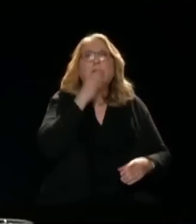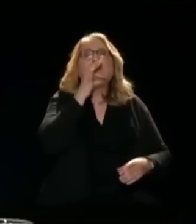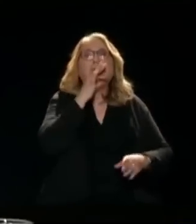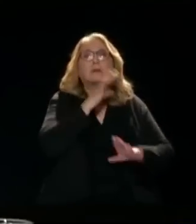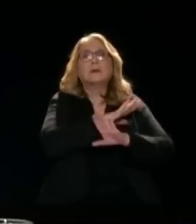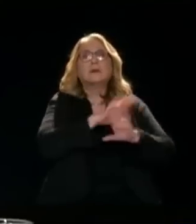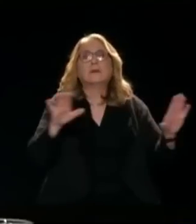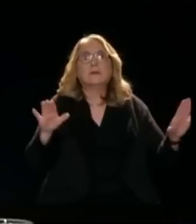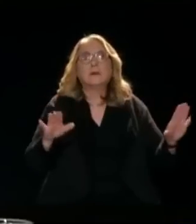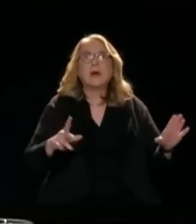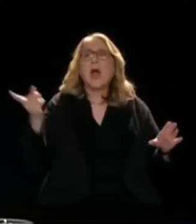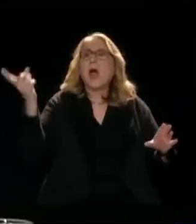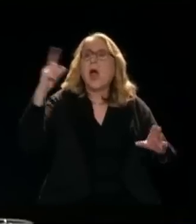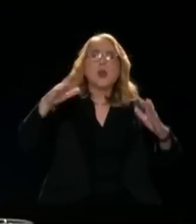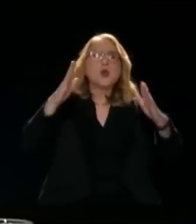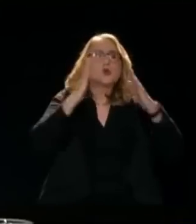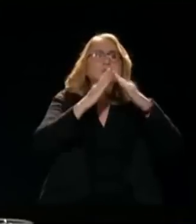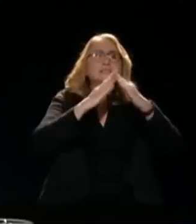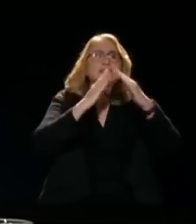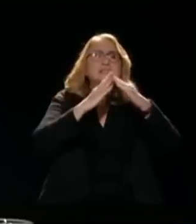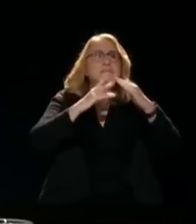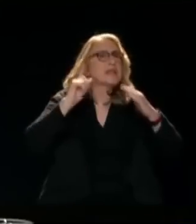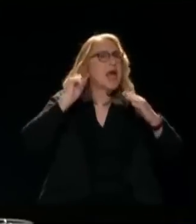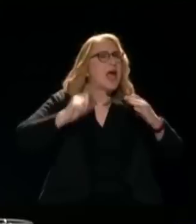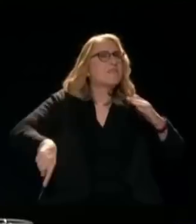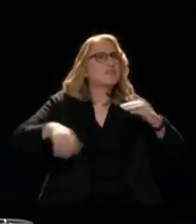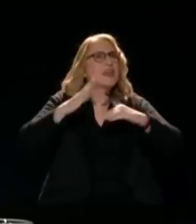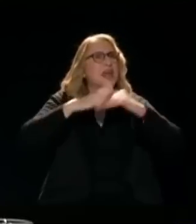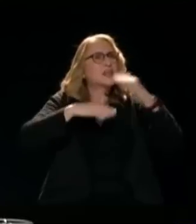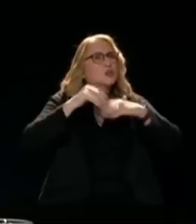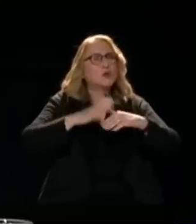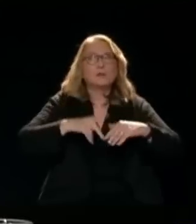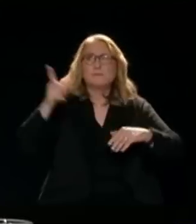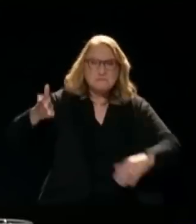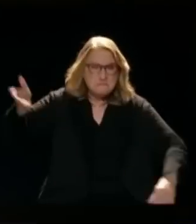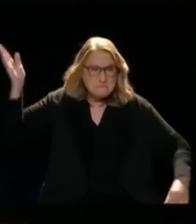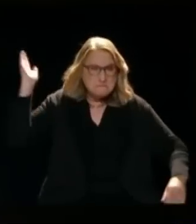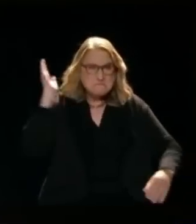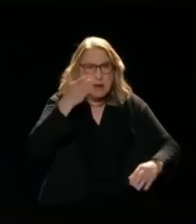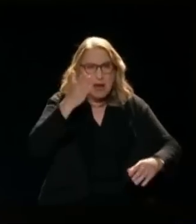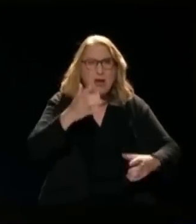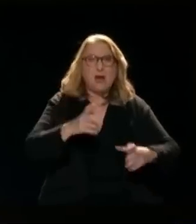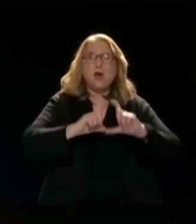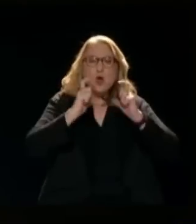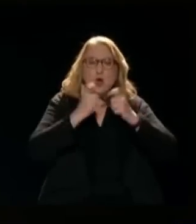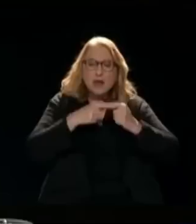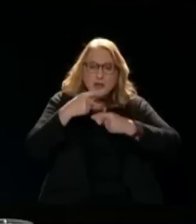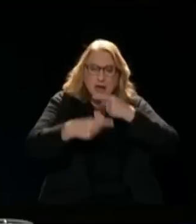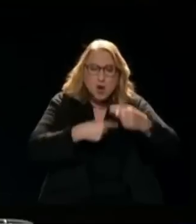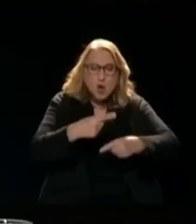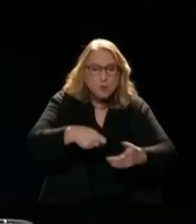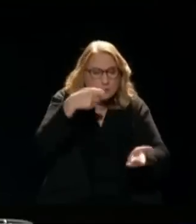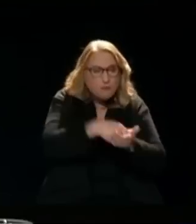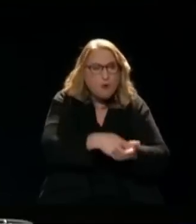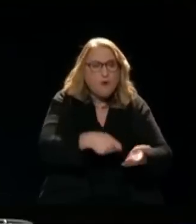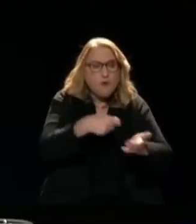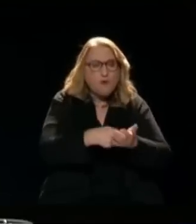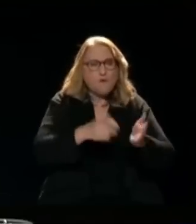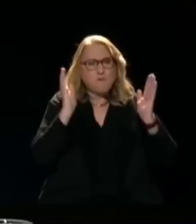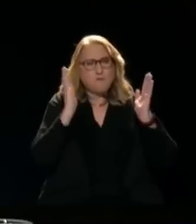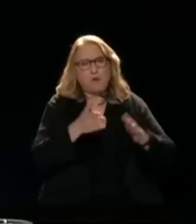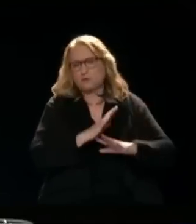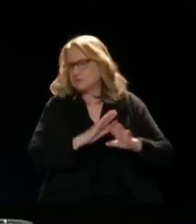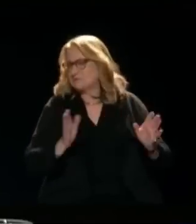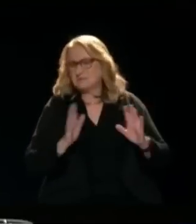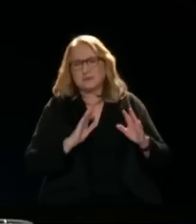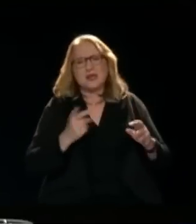αυθαίρετο κάπου δεν θα τον κάψει φωτιά και αυτόν και τα παιδιά του και την οικογένεια ολόκληρη. Δηλαδή έχουμε φτάσει σε τέτοιο σημείο που πραγματικά όχι